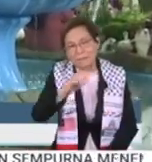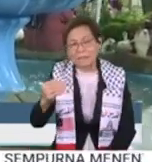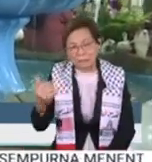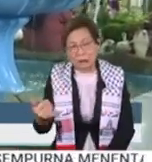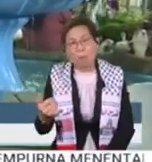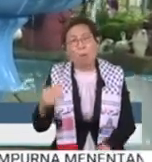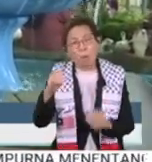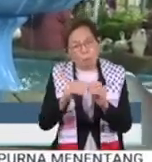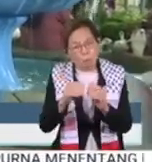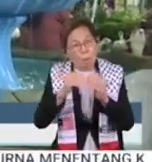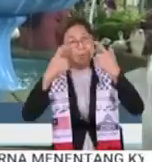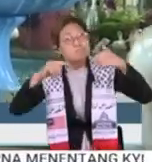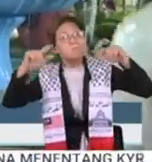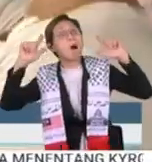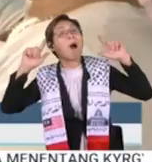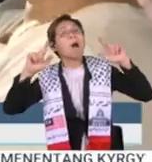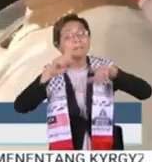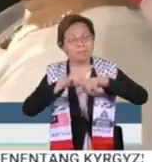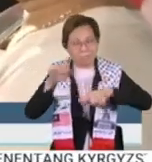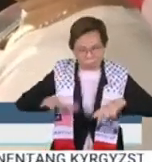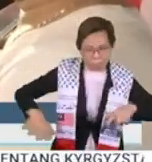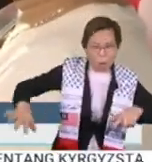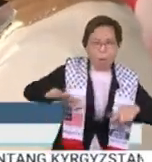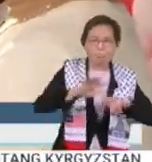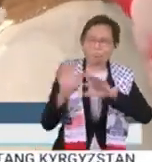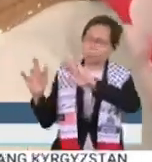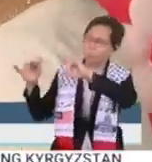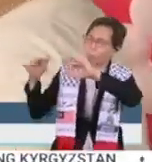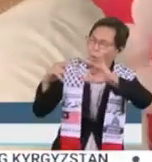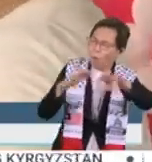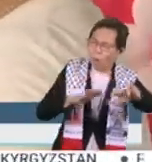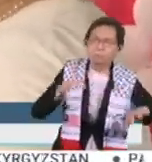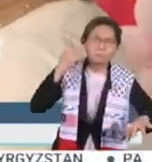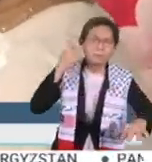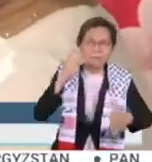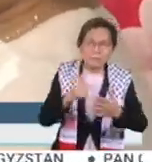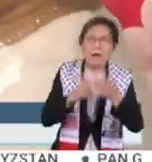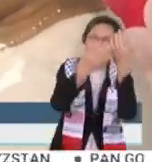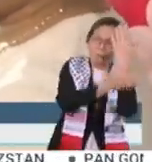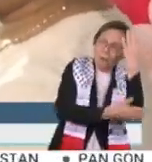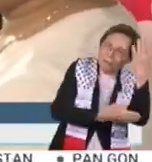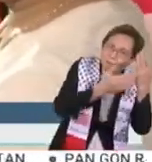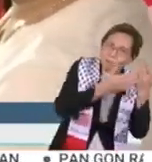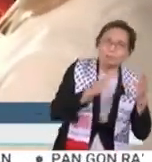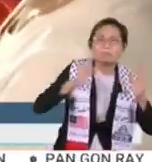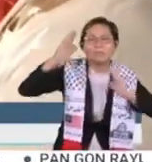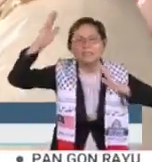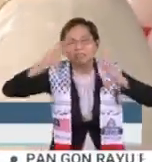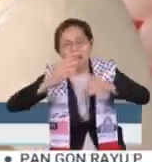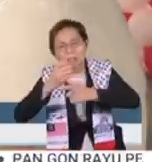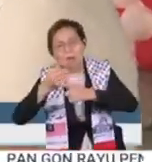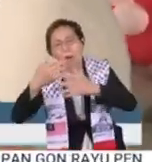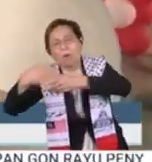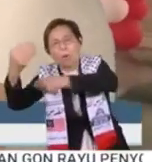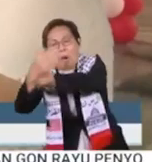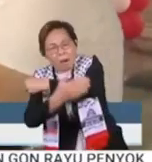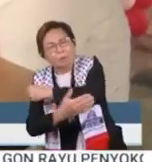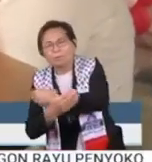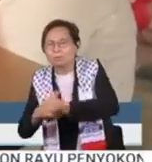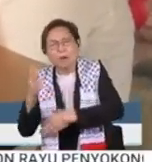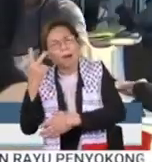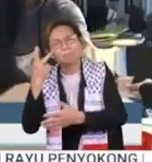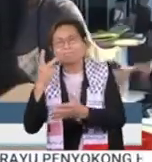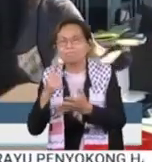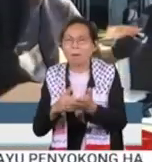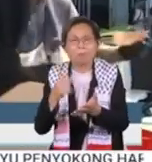makin dikenali juga di kalangan para pengunjung termasuk semenanjung, Malaysia ataupun yang daripada luar. Kita telah